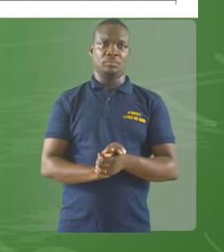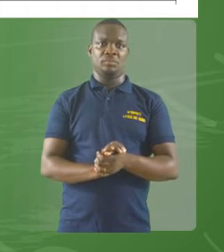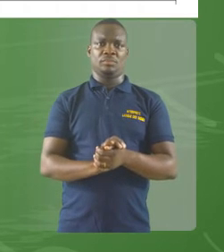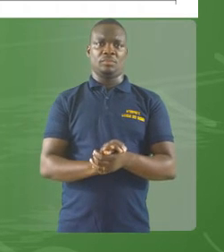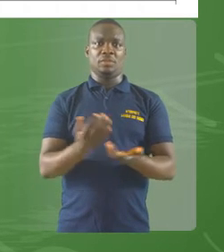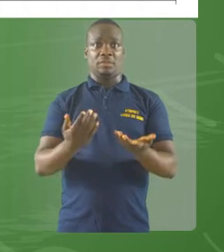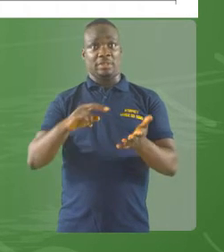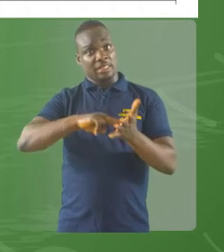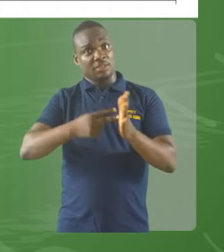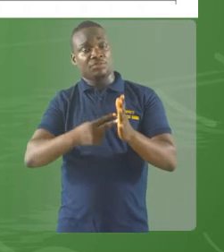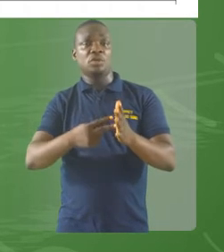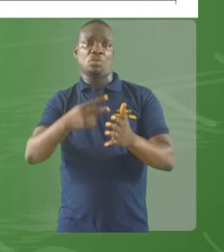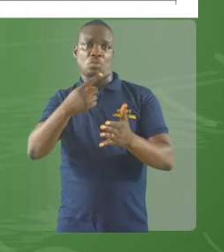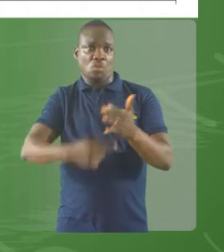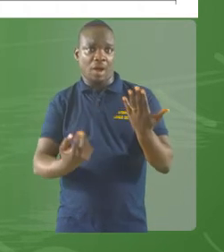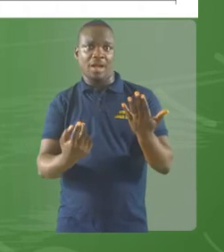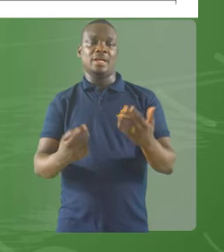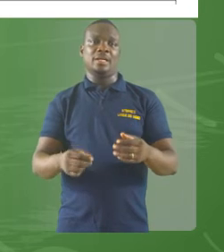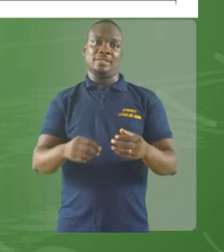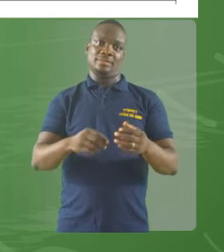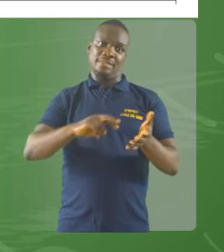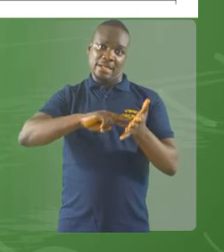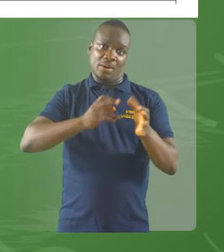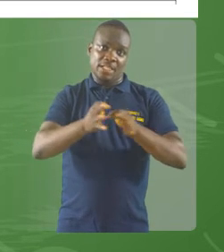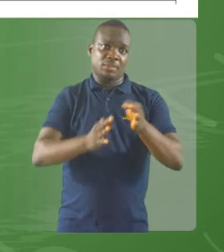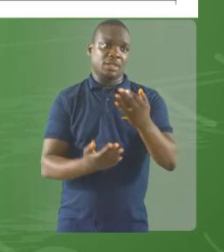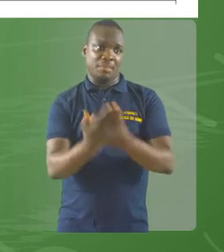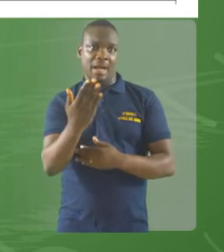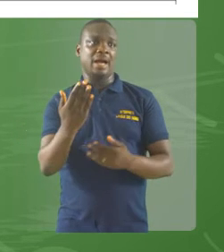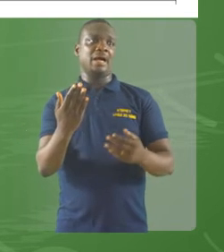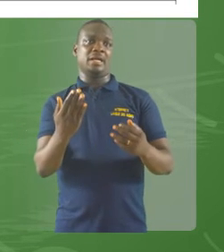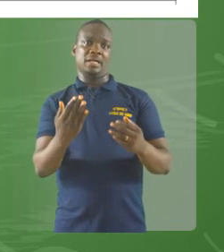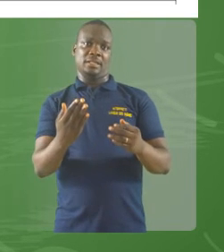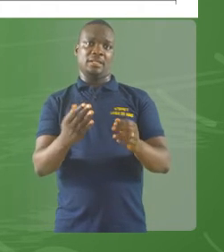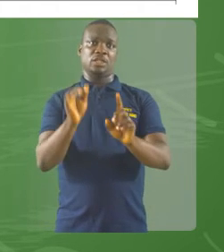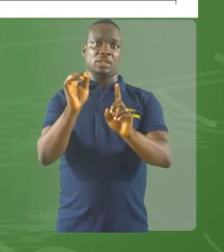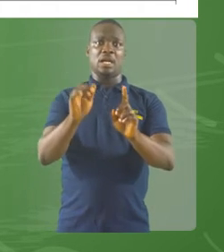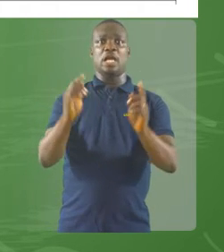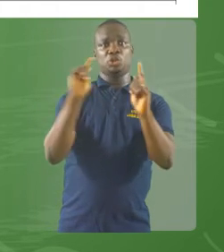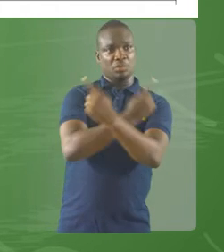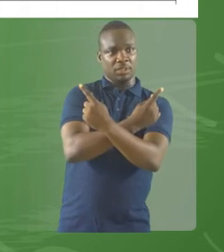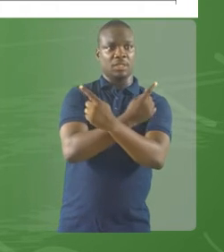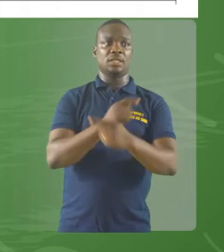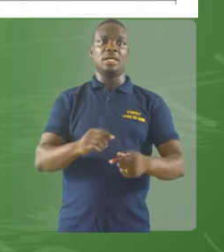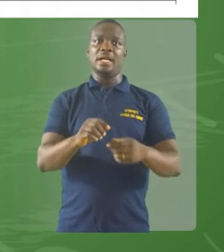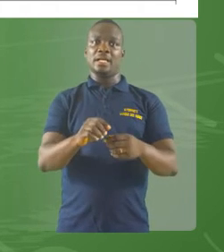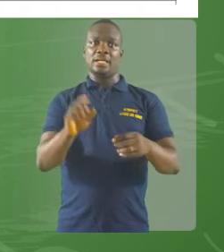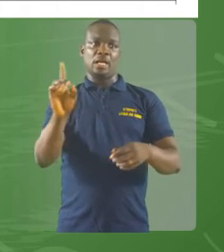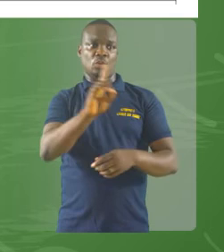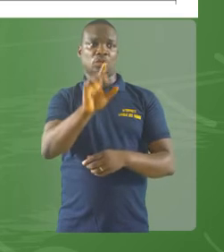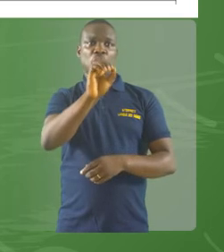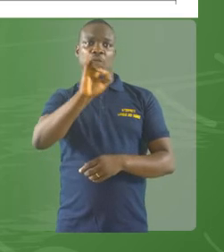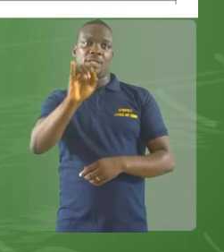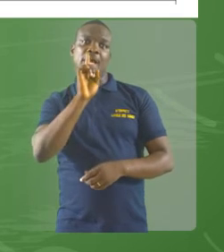cela se traduit par la définition géométrique que la droite OI est la médiatrice du